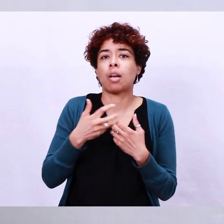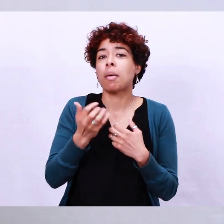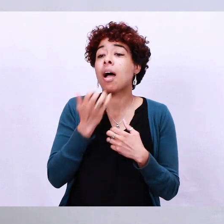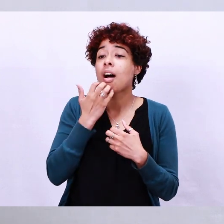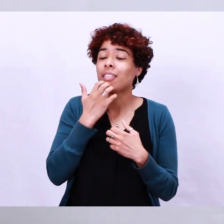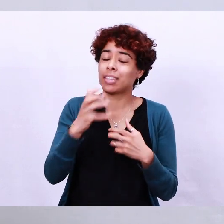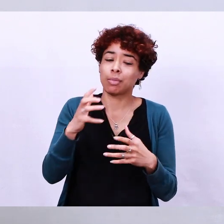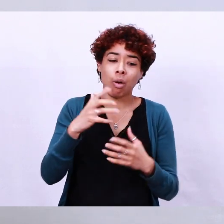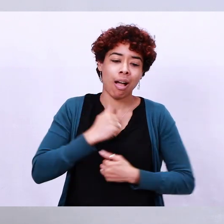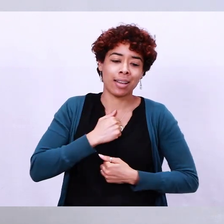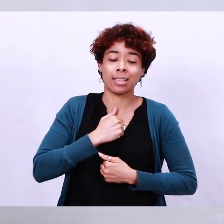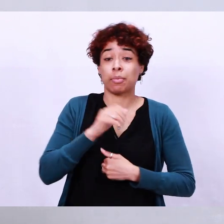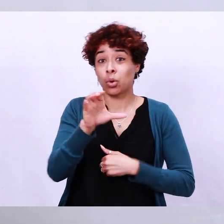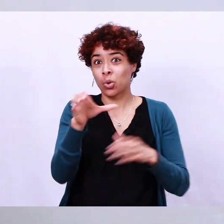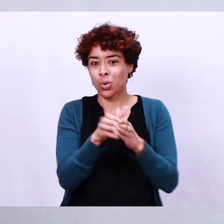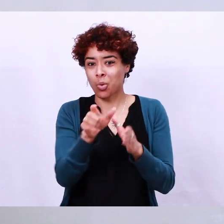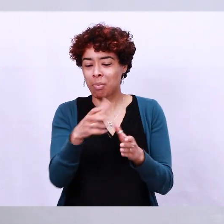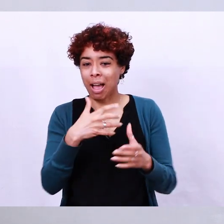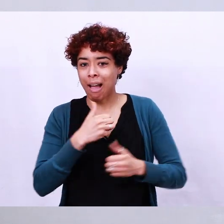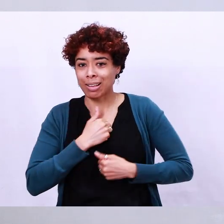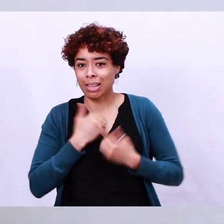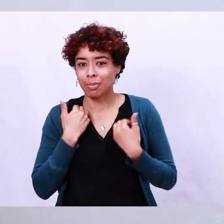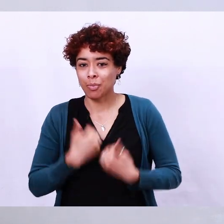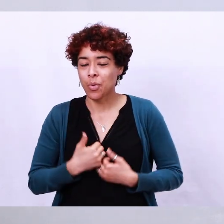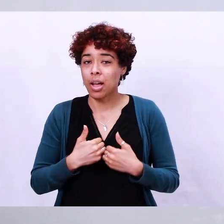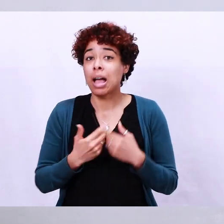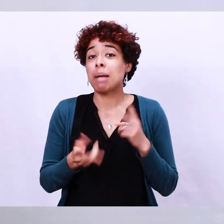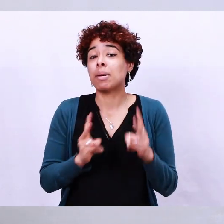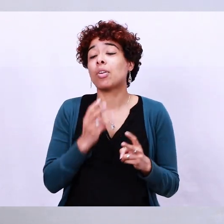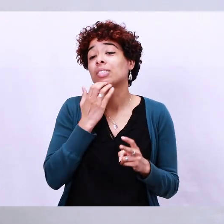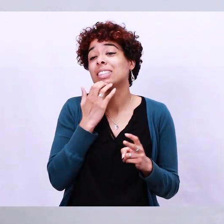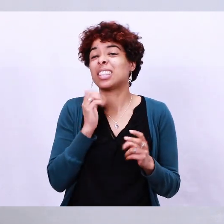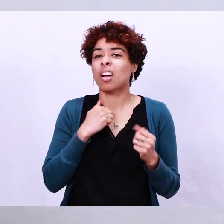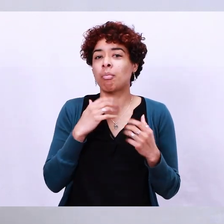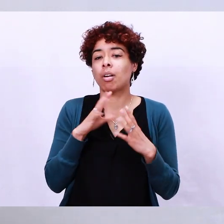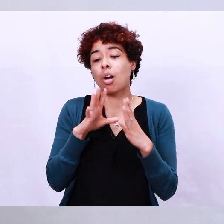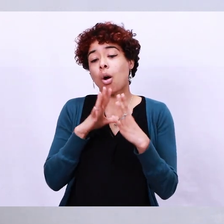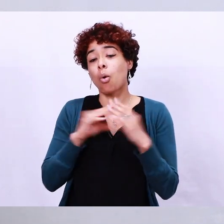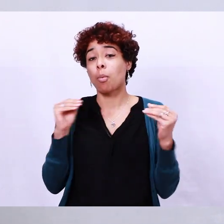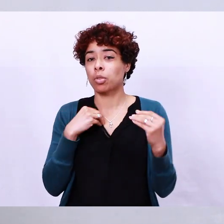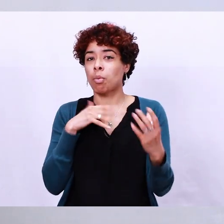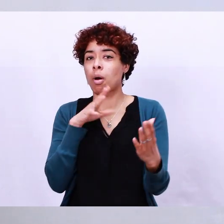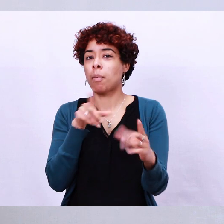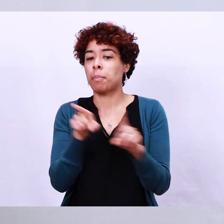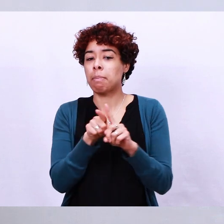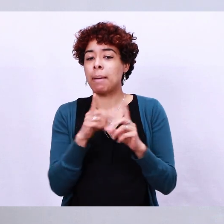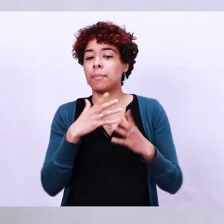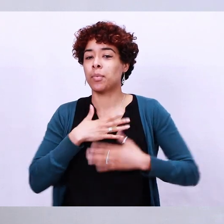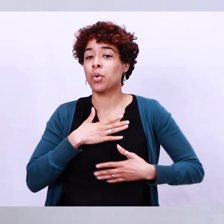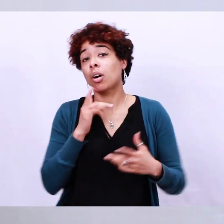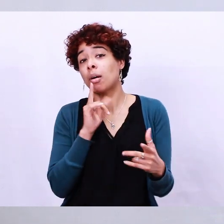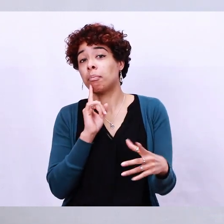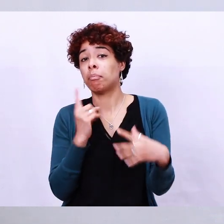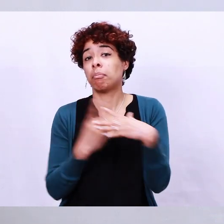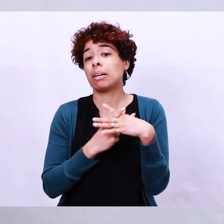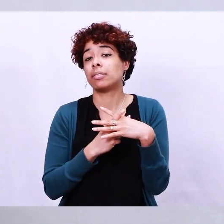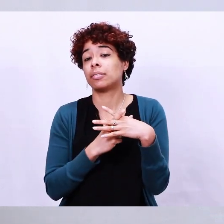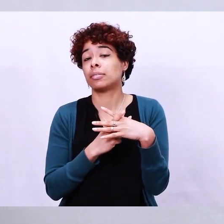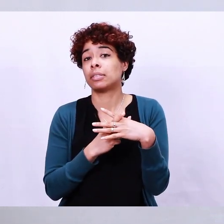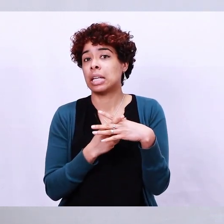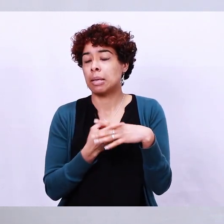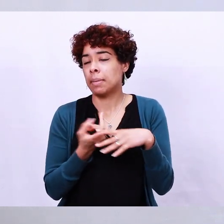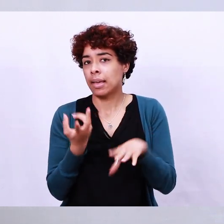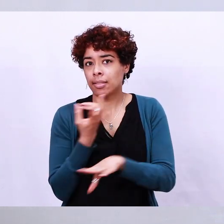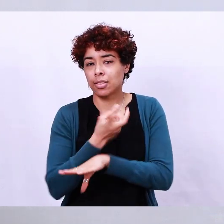désirer d'être accepté par un groupe. Parfois, tu peux faire semblant d'être comme eux simplement pour être avec eux. Et ça, c'est dangereux en fait. Parce que ce n'est